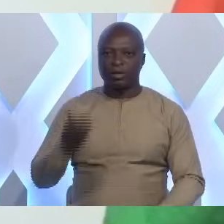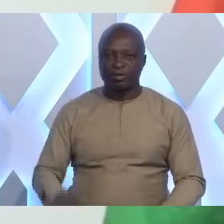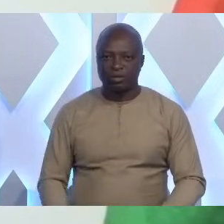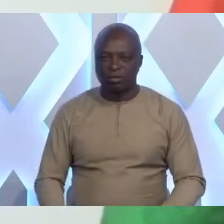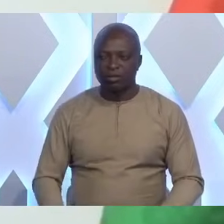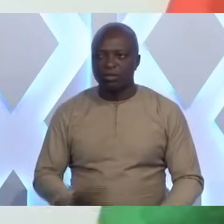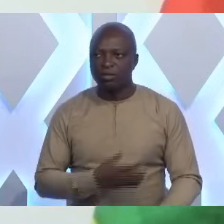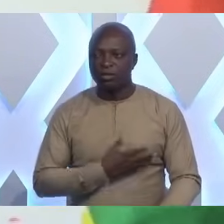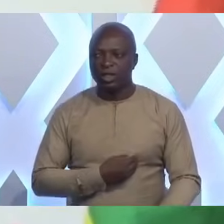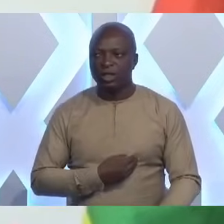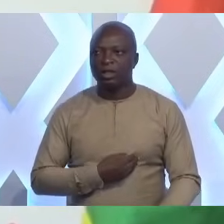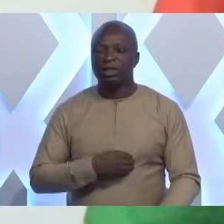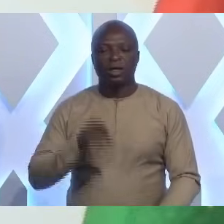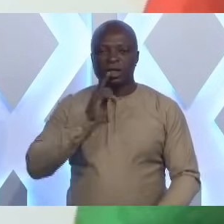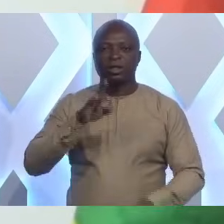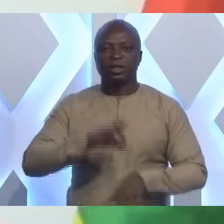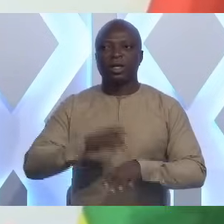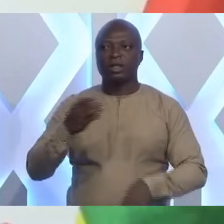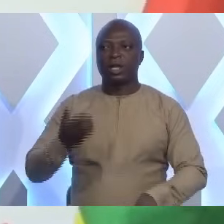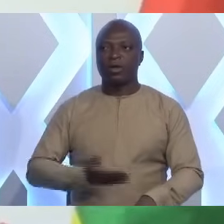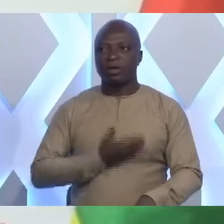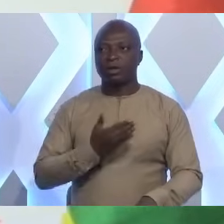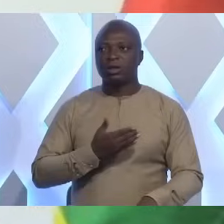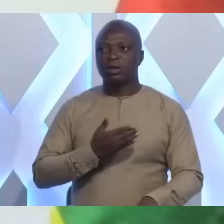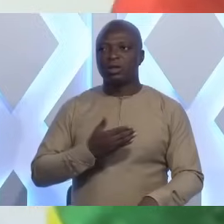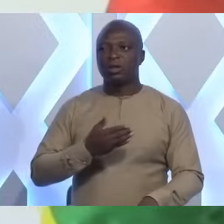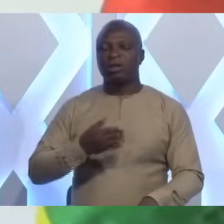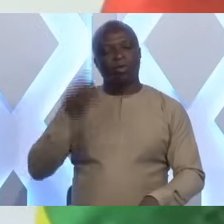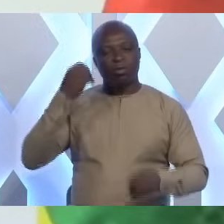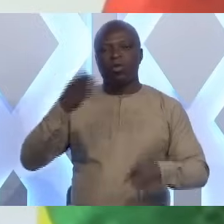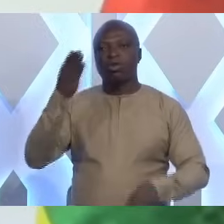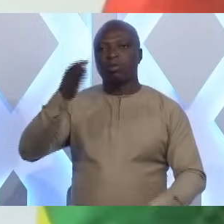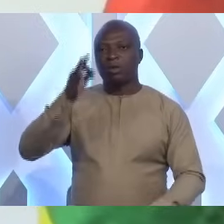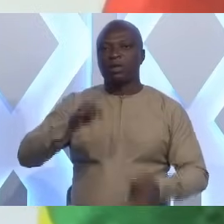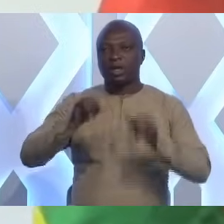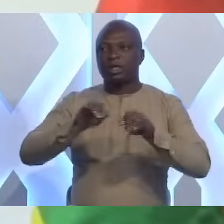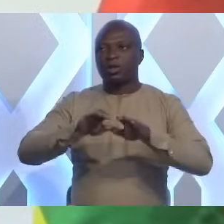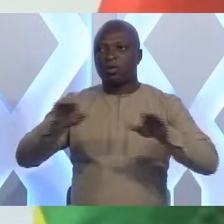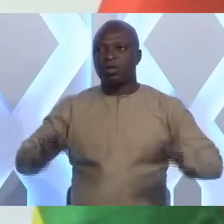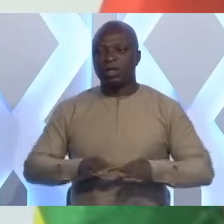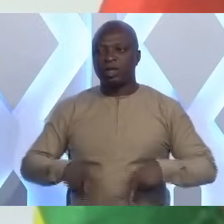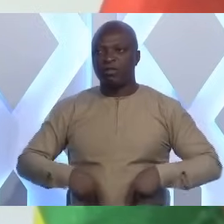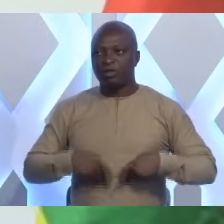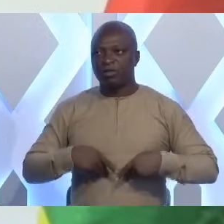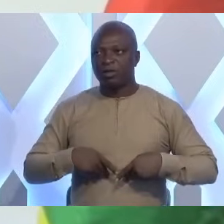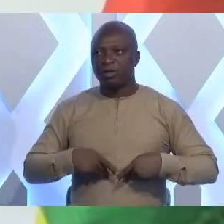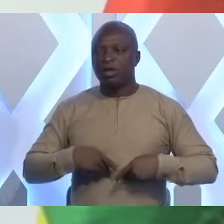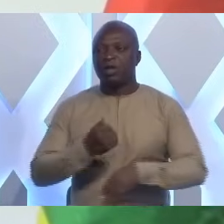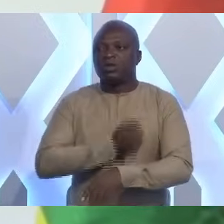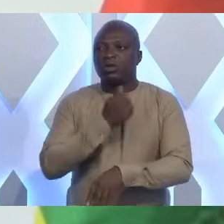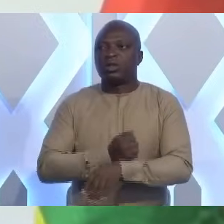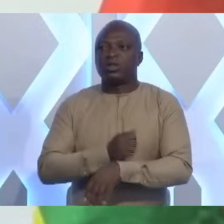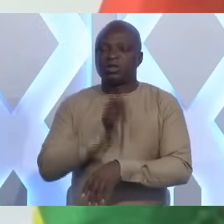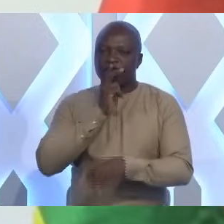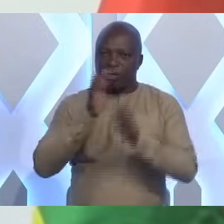Et elle est terre d'accueil pour autant les Burkinabés que les autres communautés qui y vivent. Les autorités sont